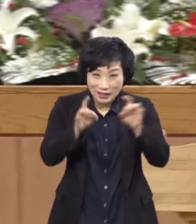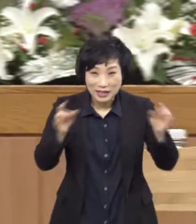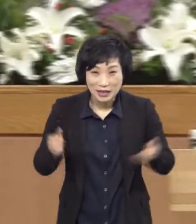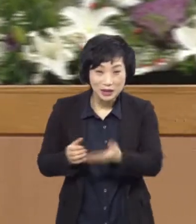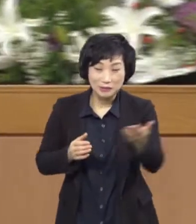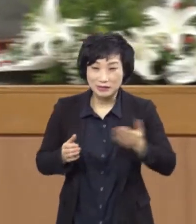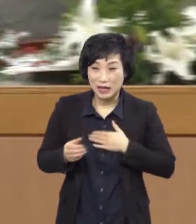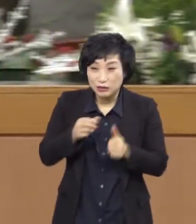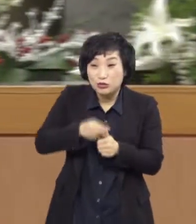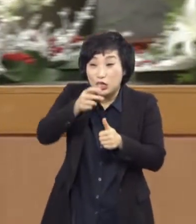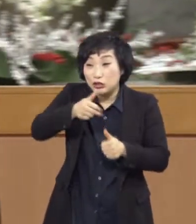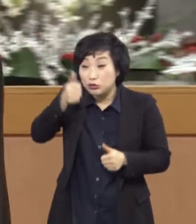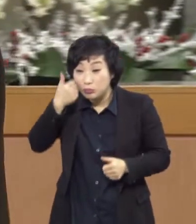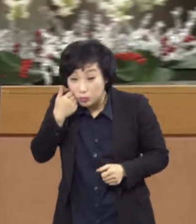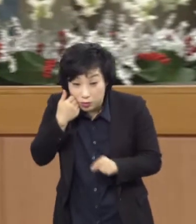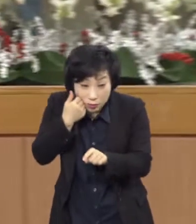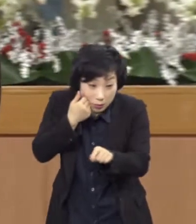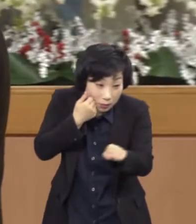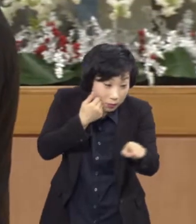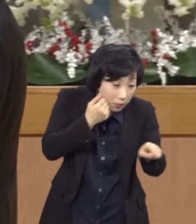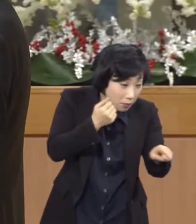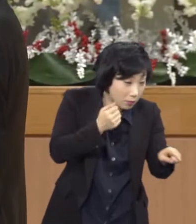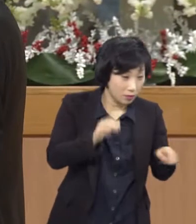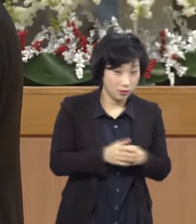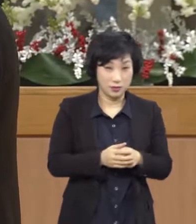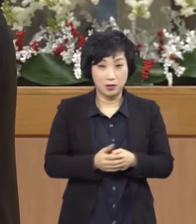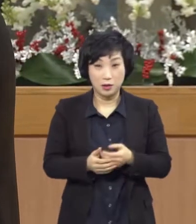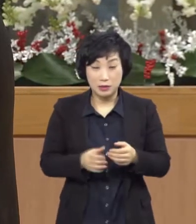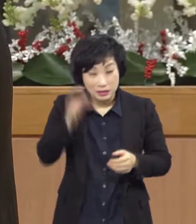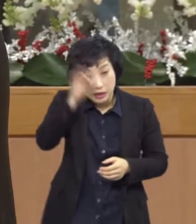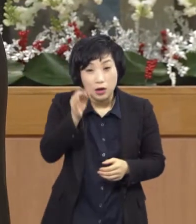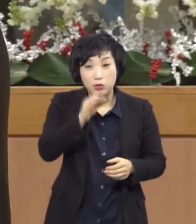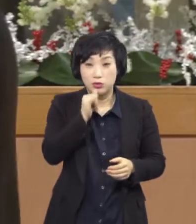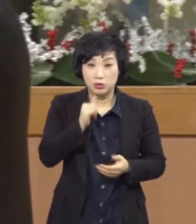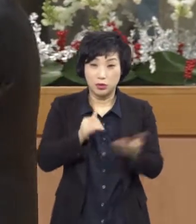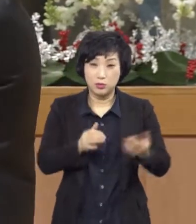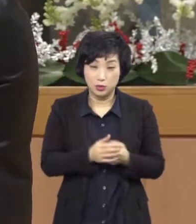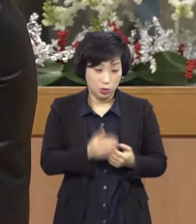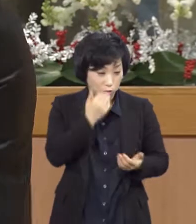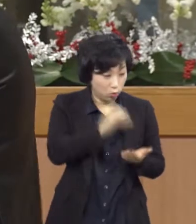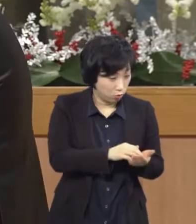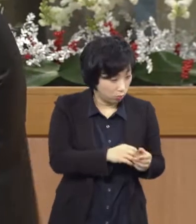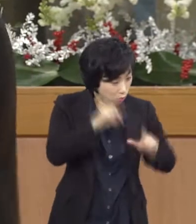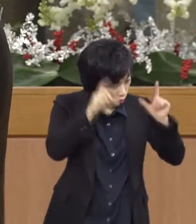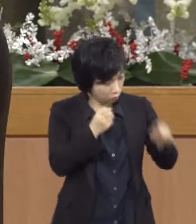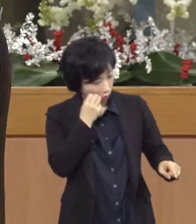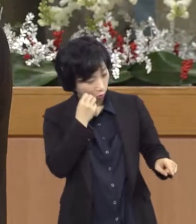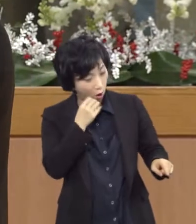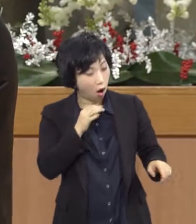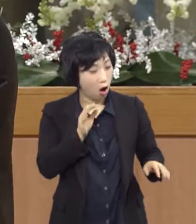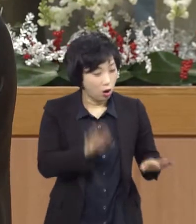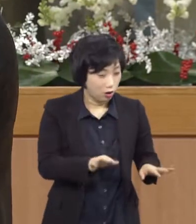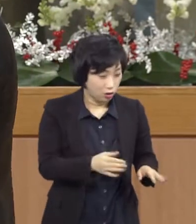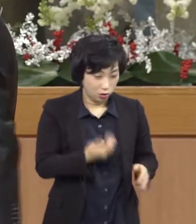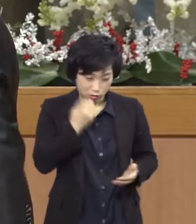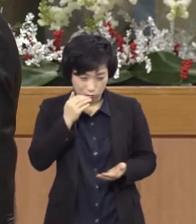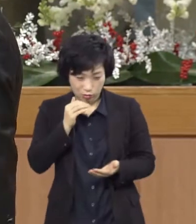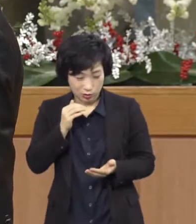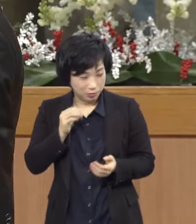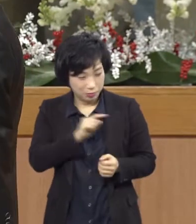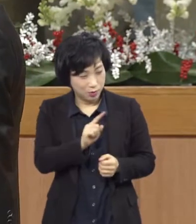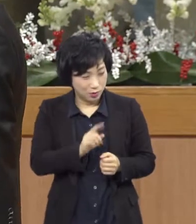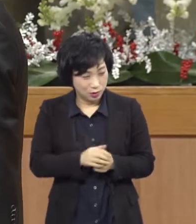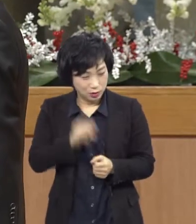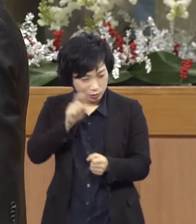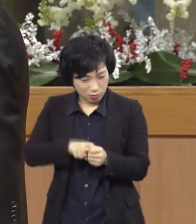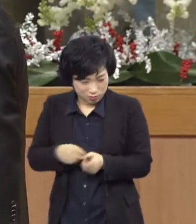자기 구세주를 찾기 위해서 이상한 돌멩이가 있으면 떡 쪄놓고 빌면서 구세주요 돌이 무슨